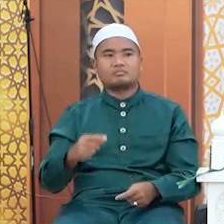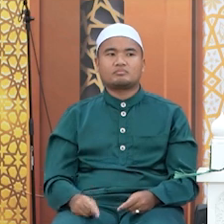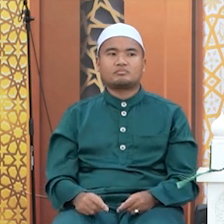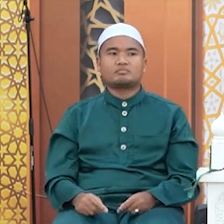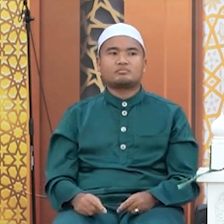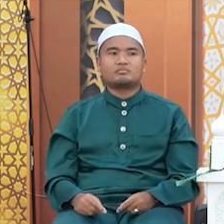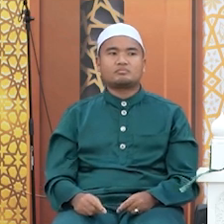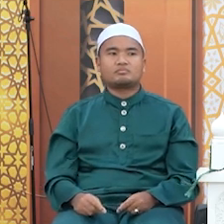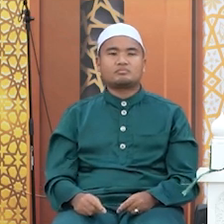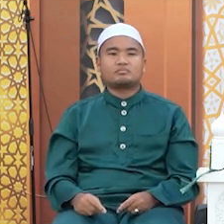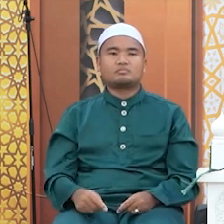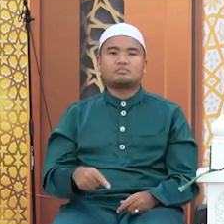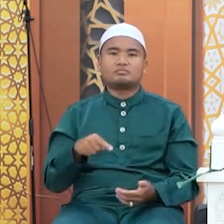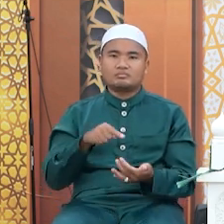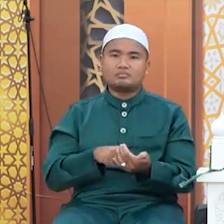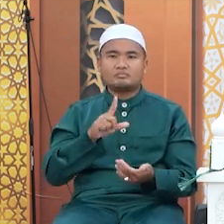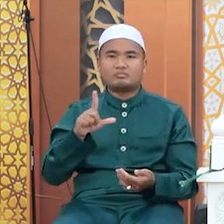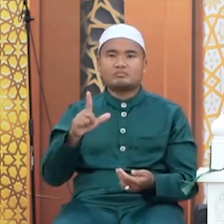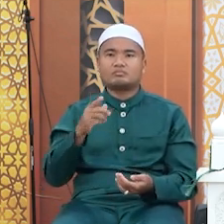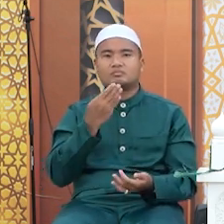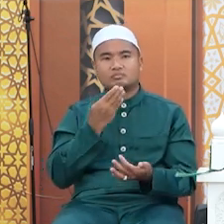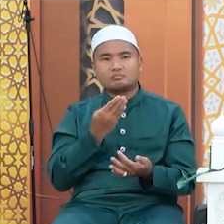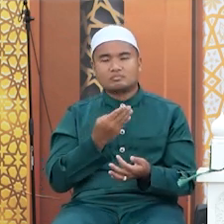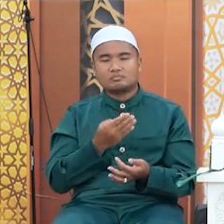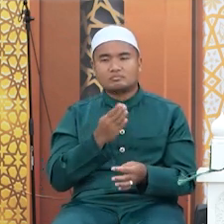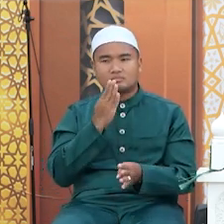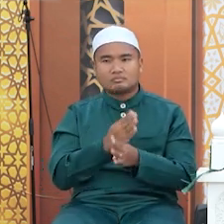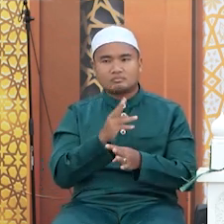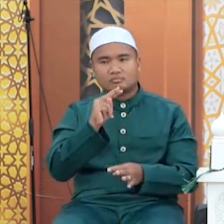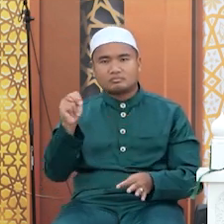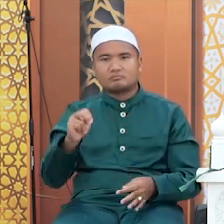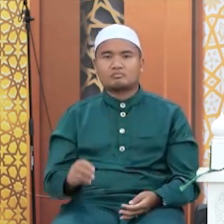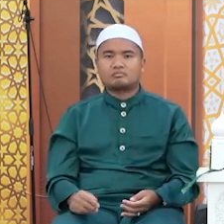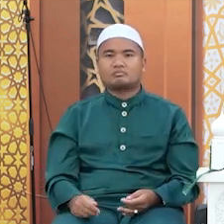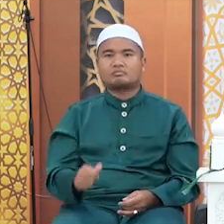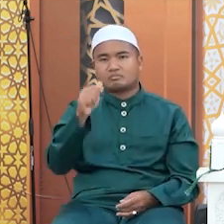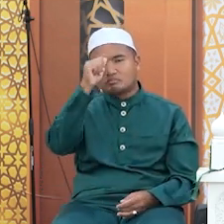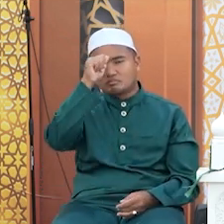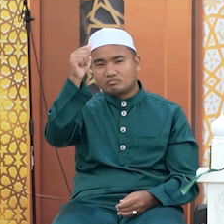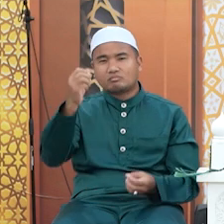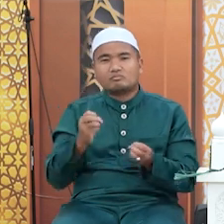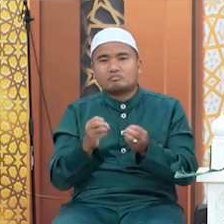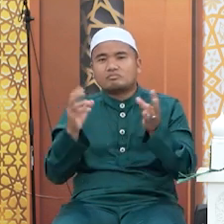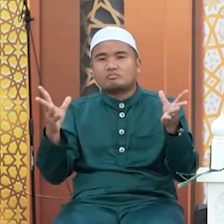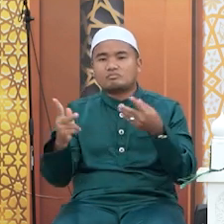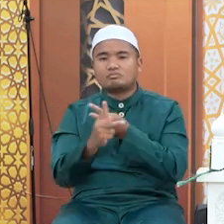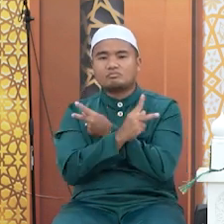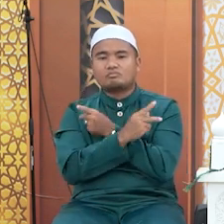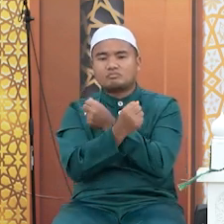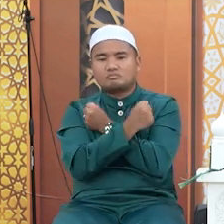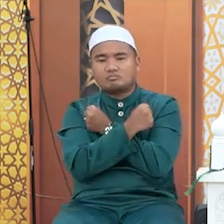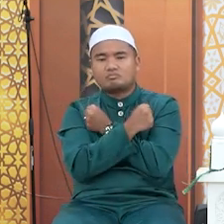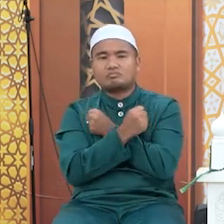Tuan-tuan, ini realiti. Jadi Allah Maha kasih sayang kepada kita, rahmat